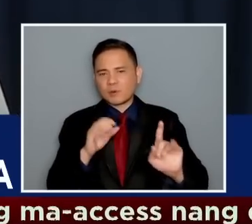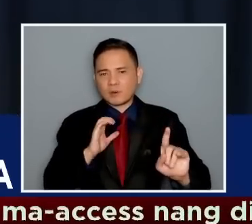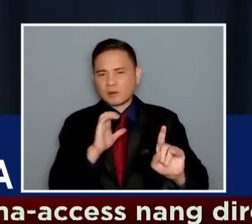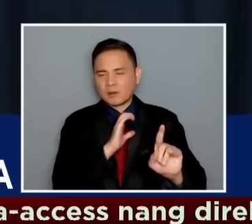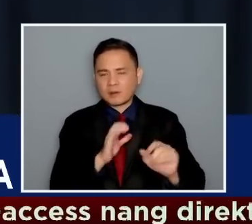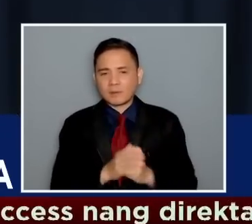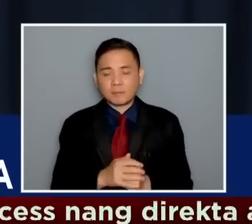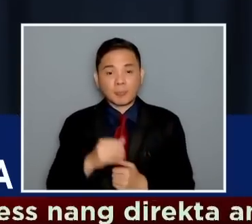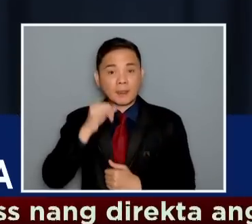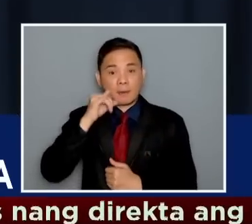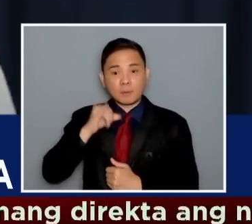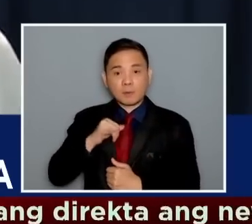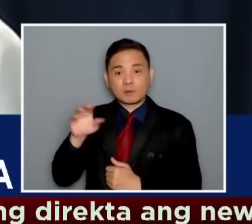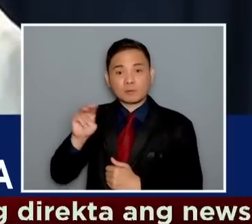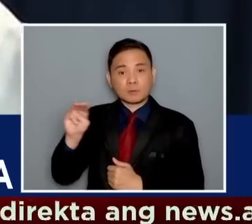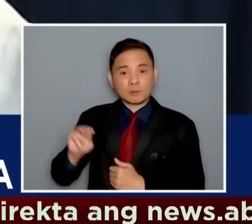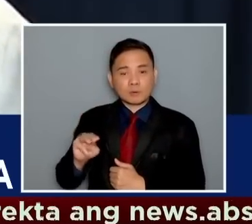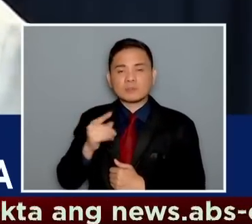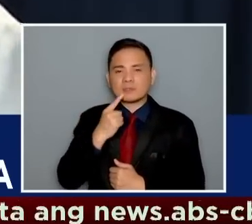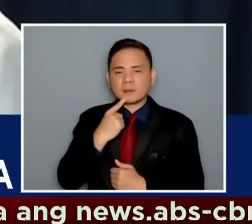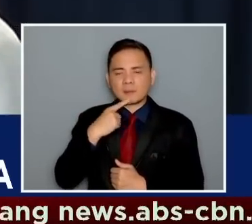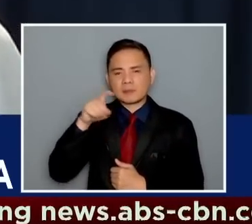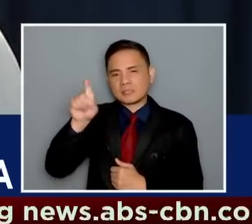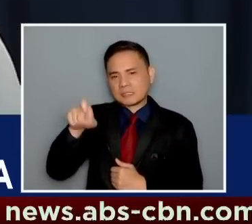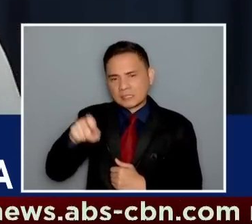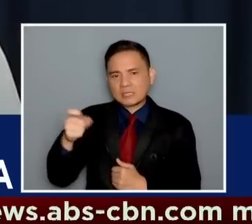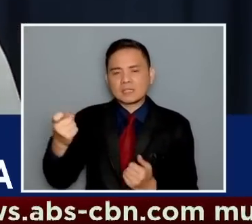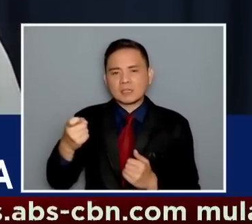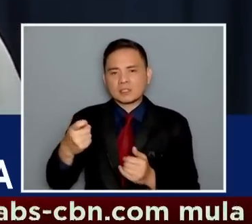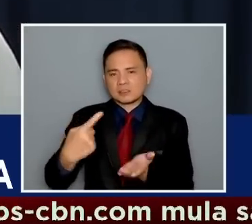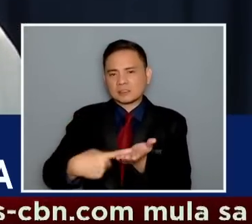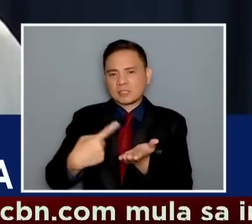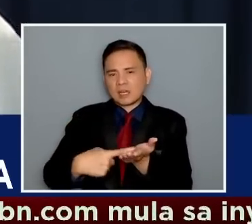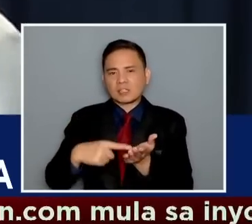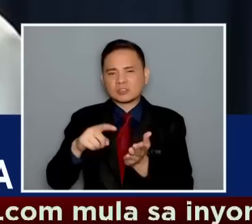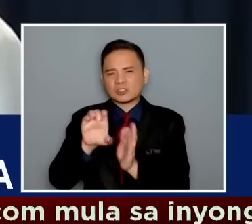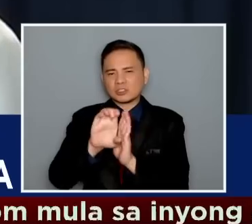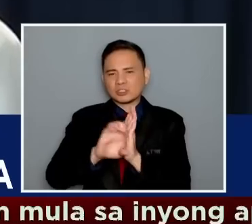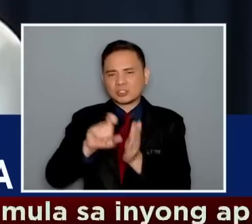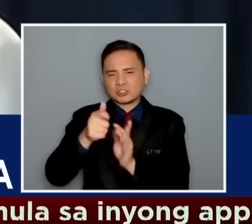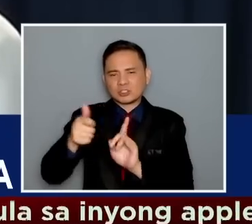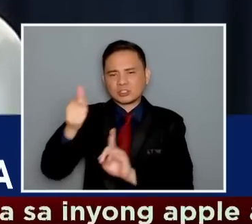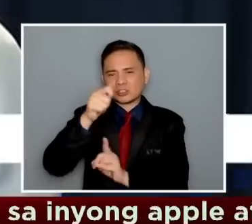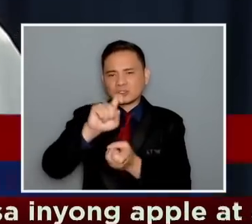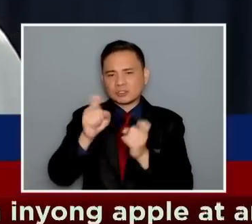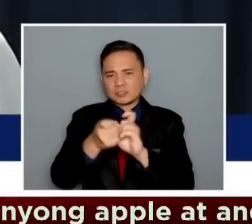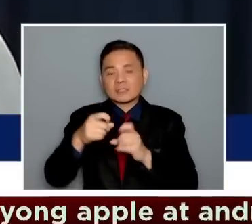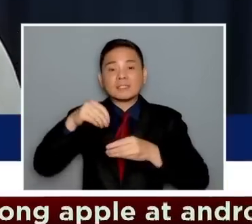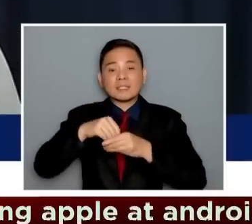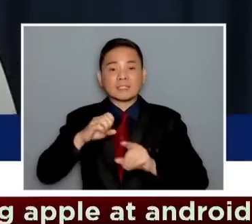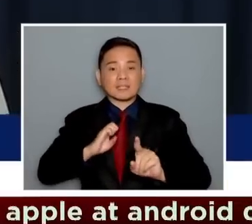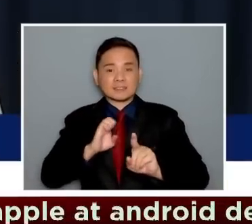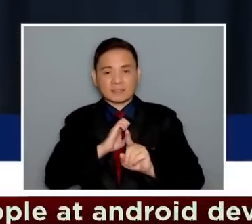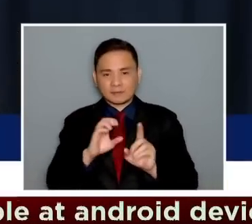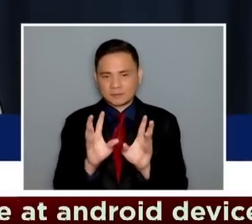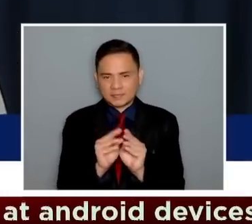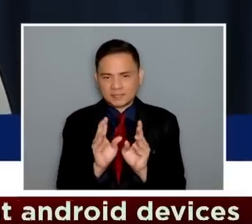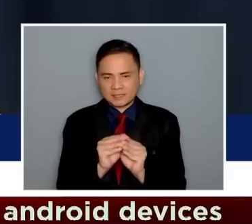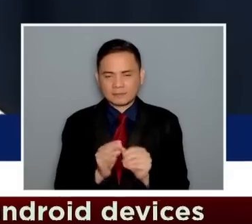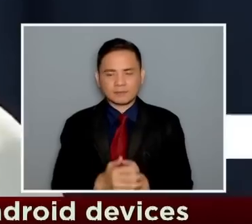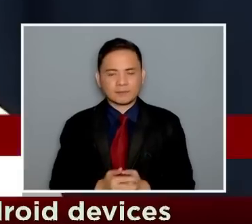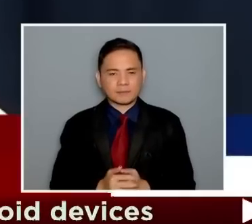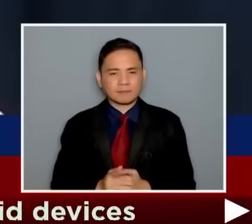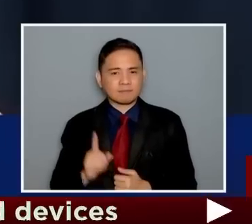dapat pag-usapan ng chacha sa isang executive session. So what I'd like to avoid is that there will be grandstanding by certain